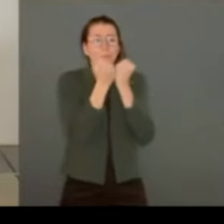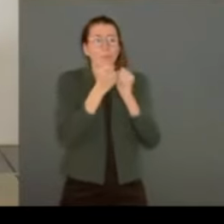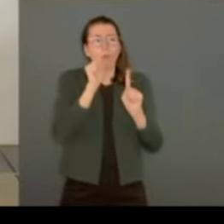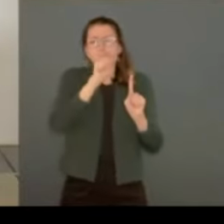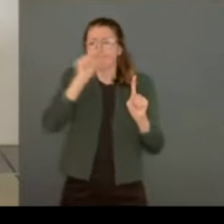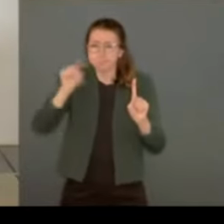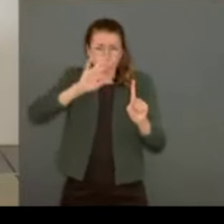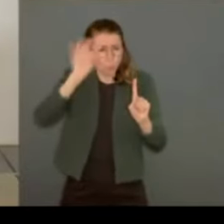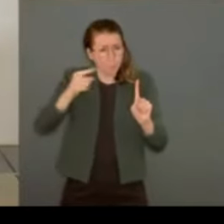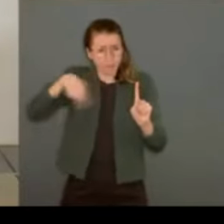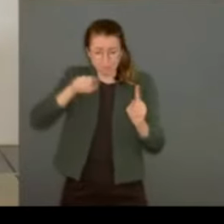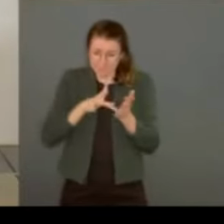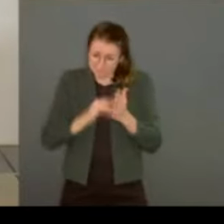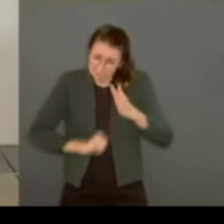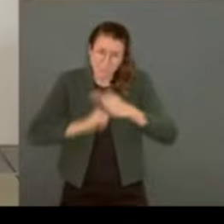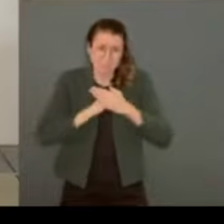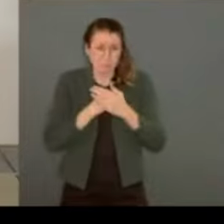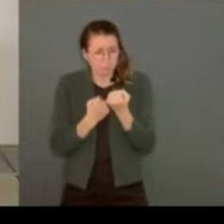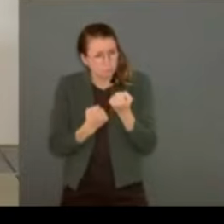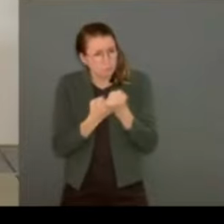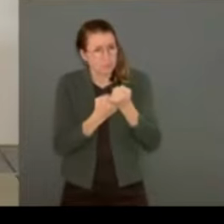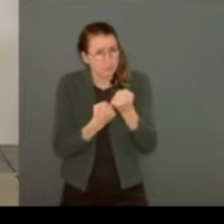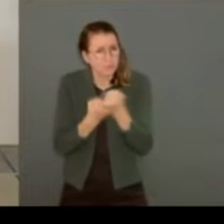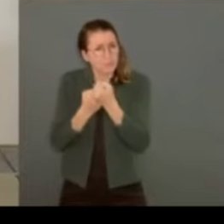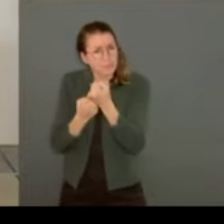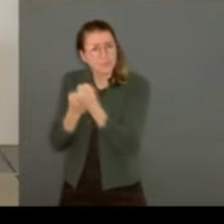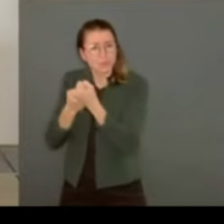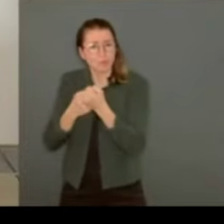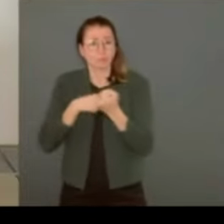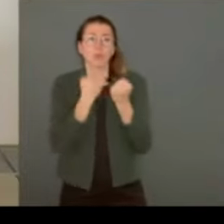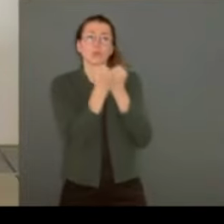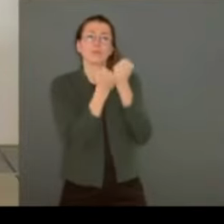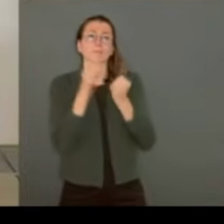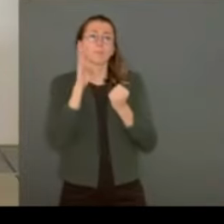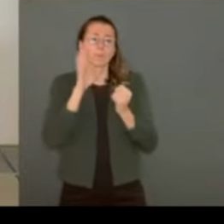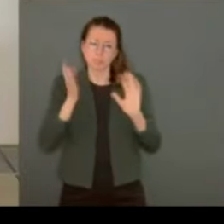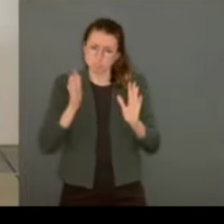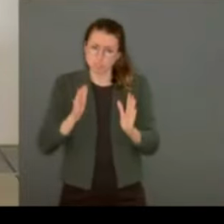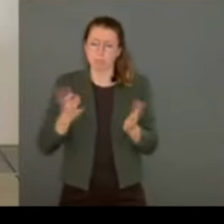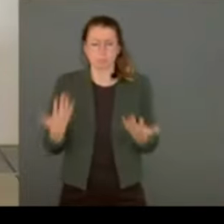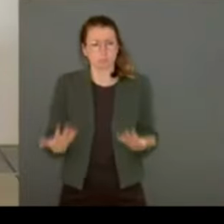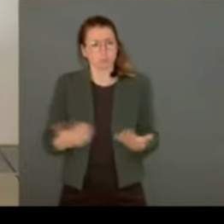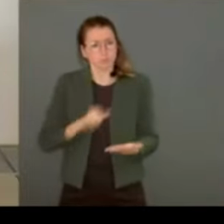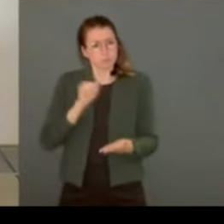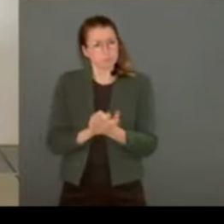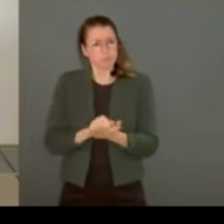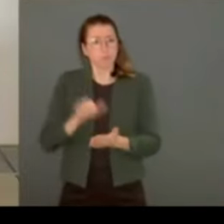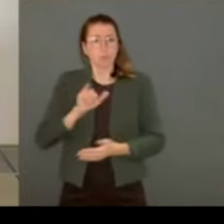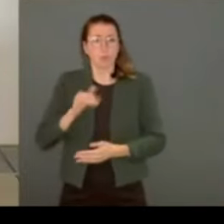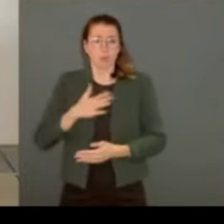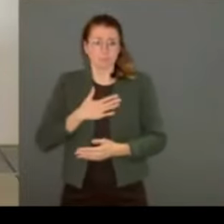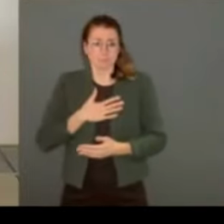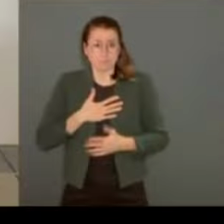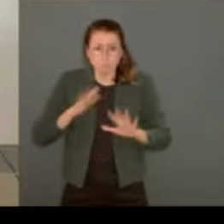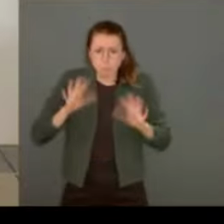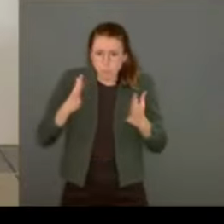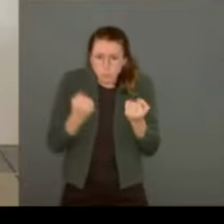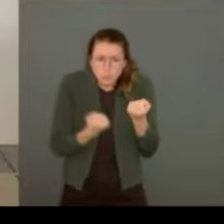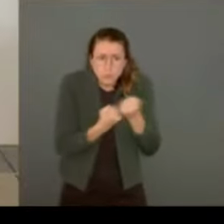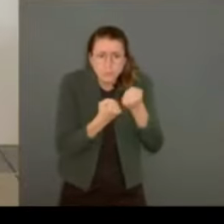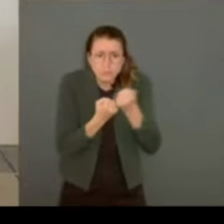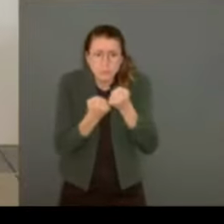pris l'engagement aujourd'hui de prolonger, de renforcer, d'évaluer le nombre de mesures de soutien qui étaient déjà en vigueur, un